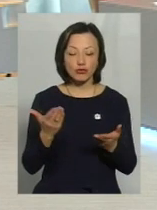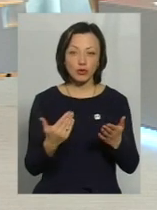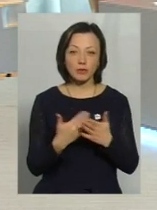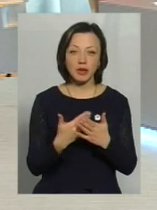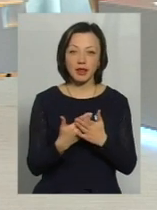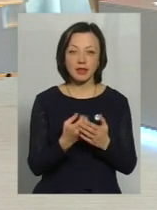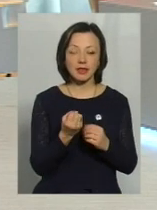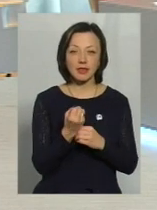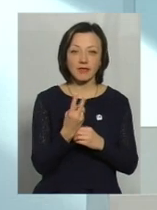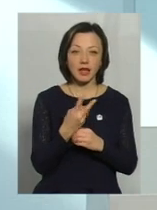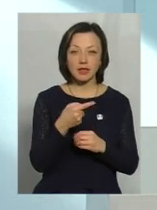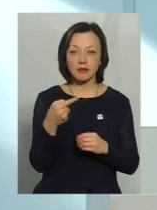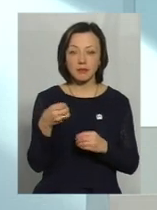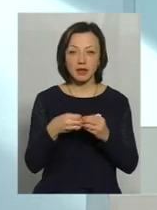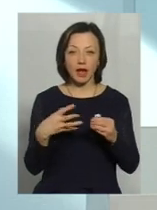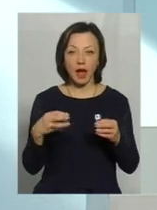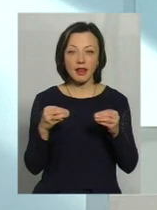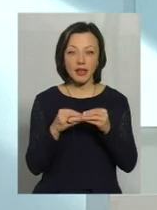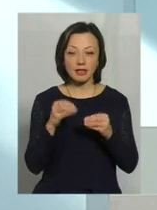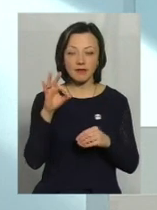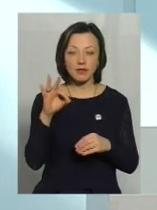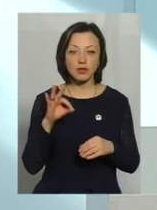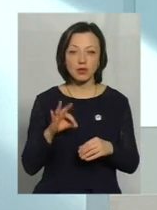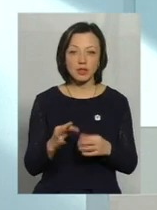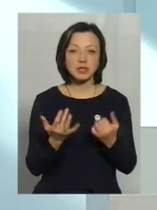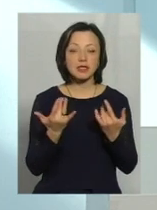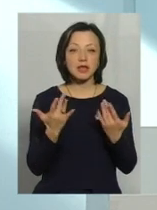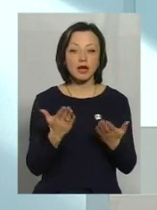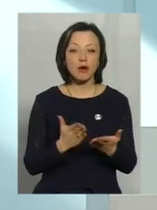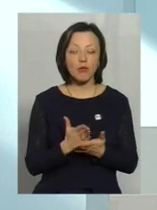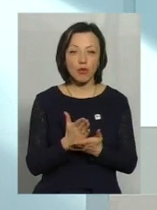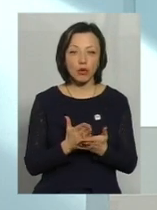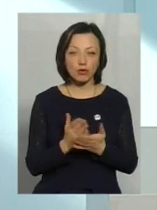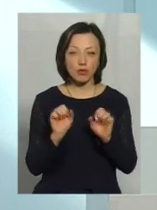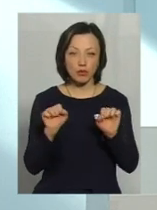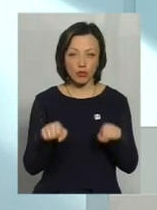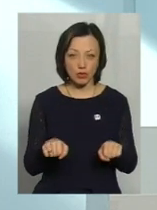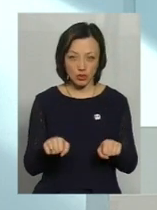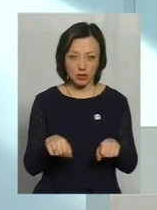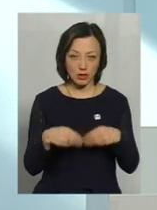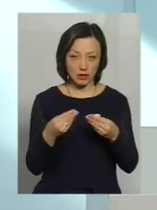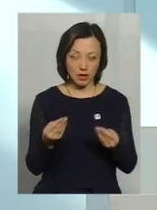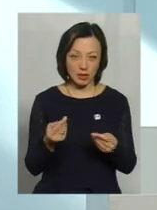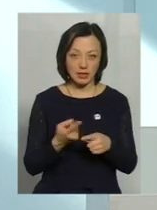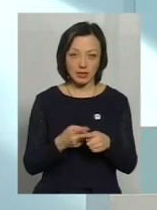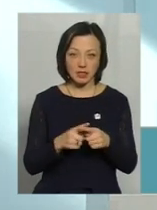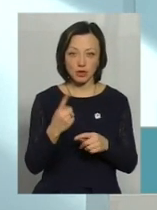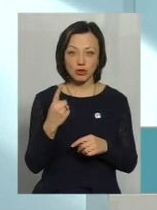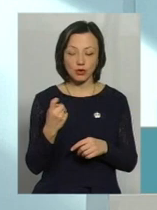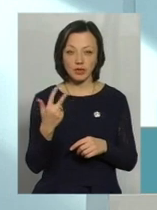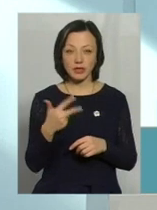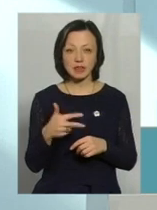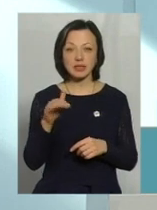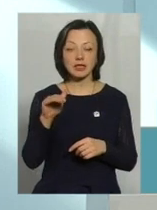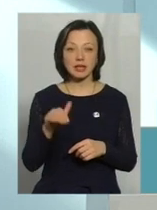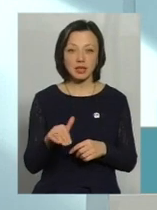не 12-15, а взяти 10%, скільки послугами, значить, може аеропорт повинен надати? Це майже 130